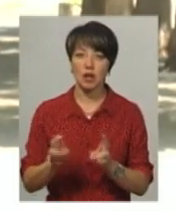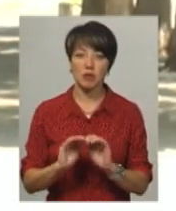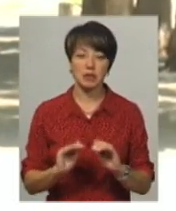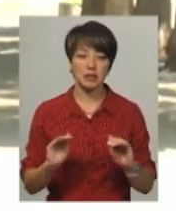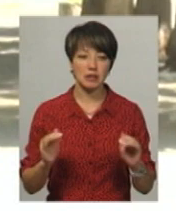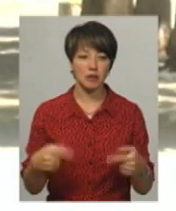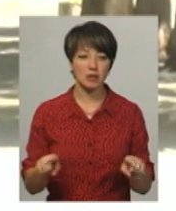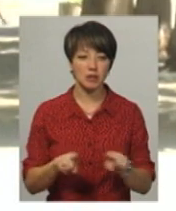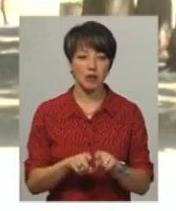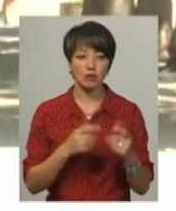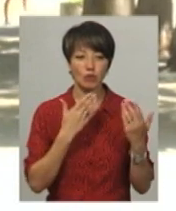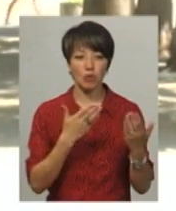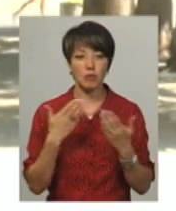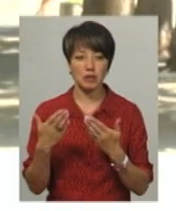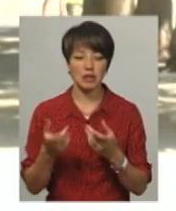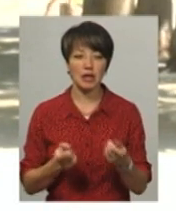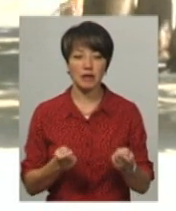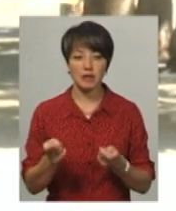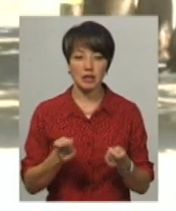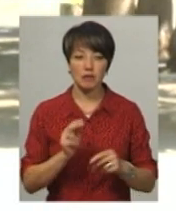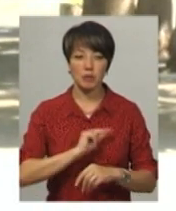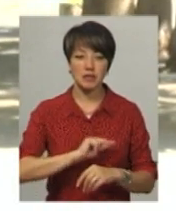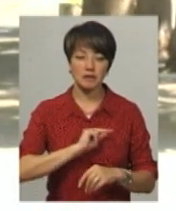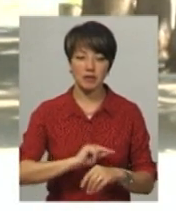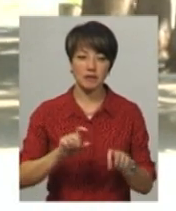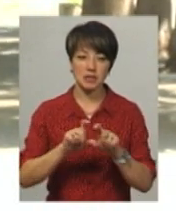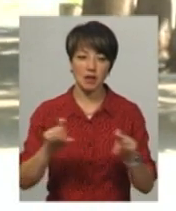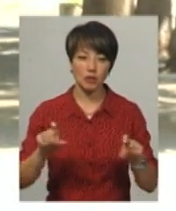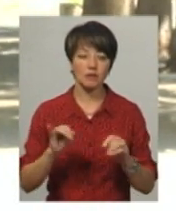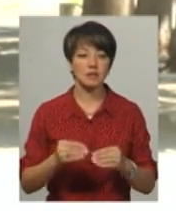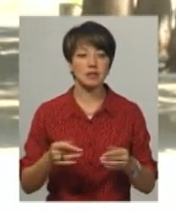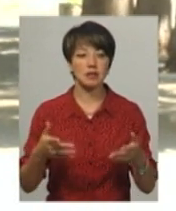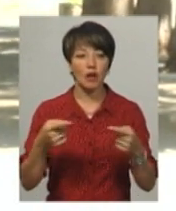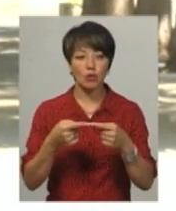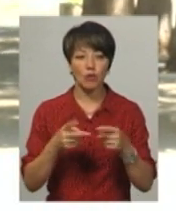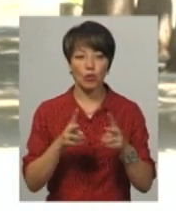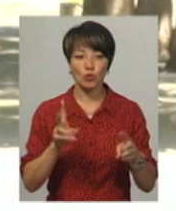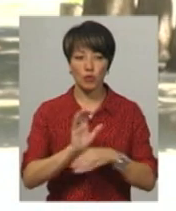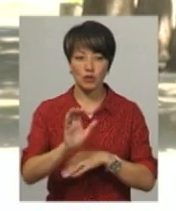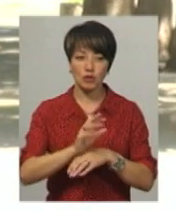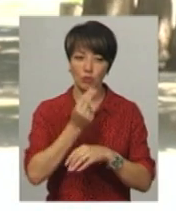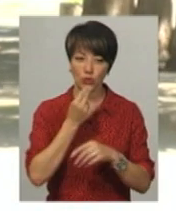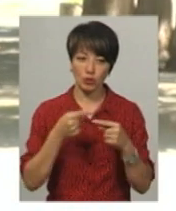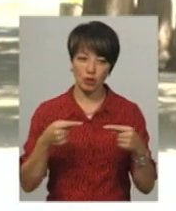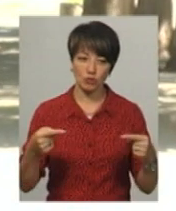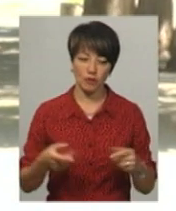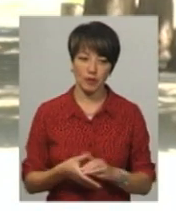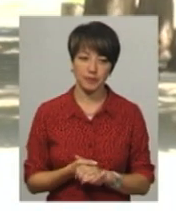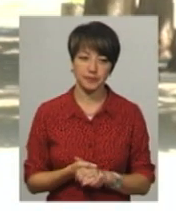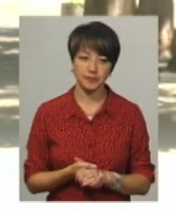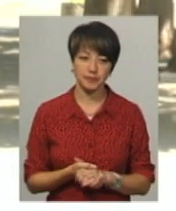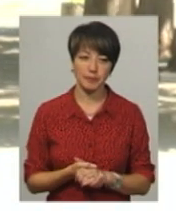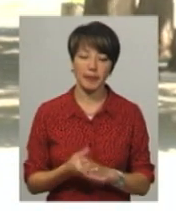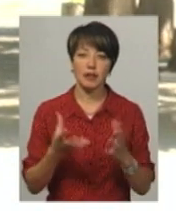дітками, також опитують керівників і працівників закладу і встановлюють постачальників продуктів харчування. Окрім